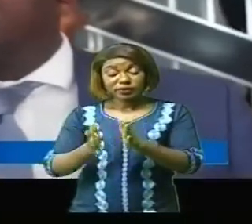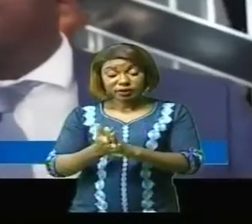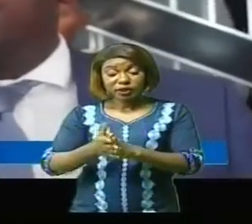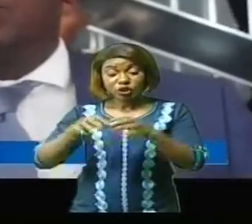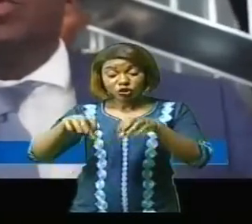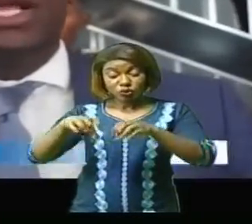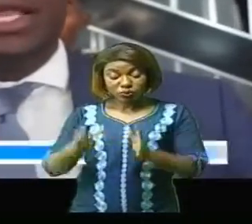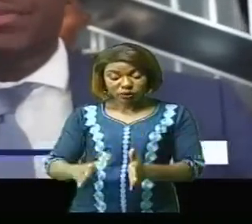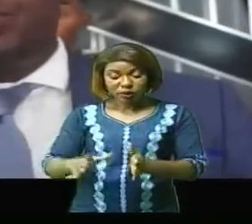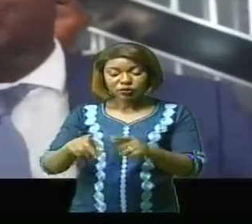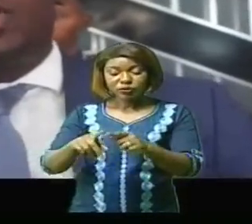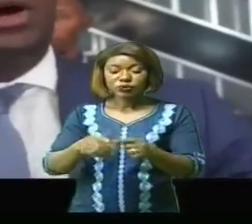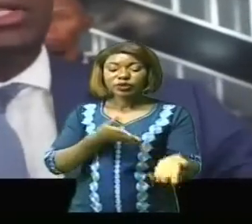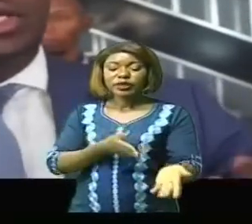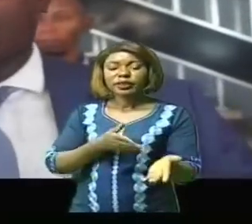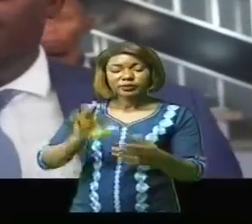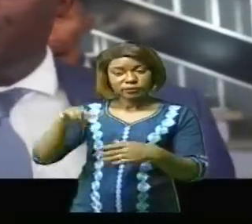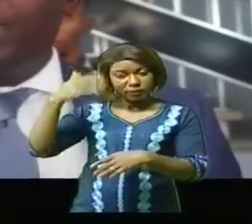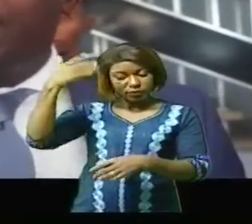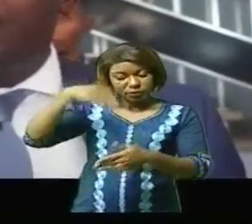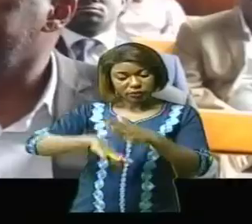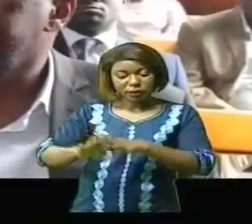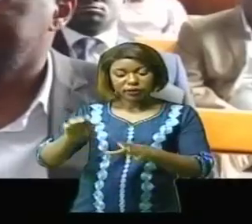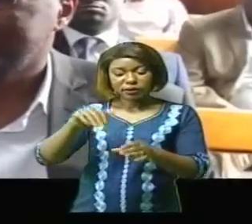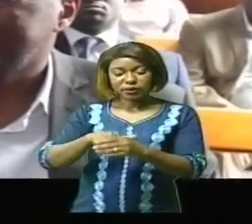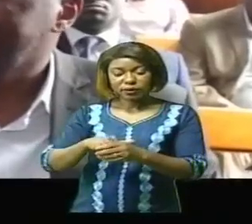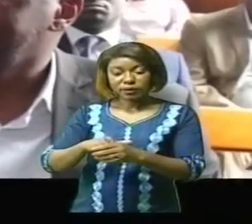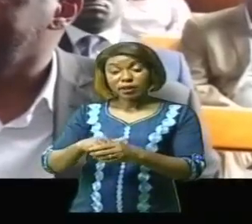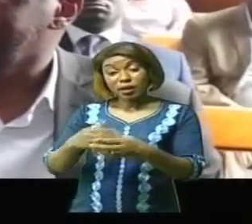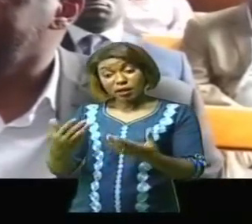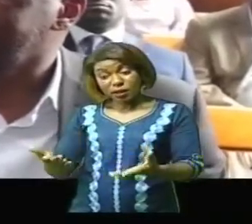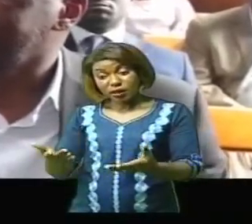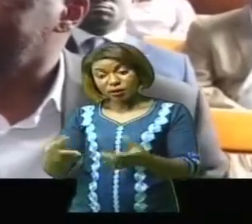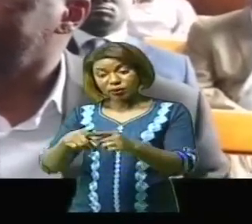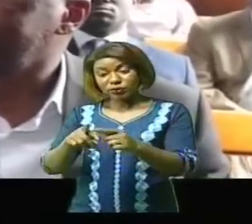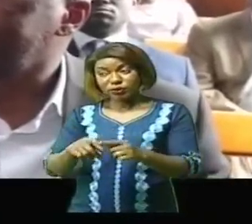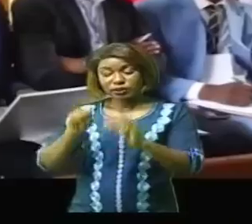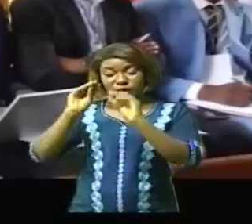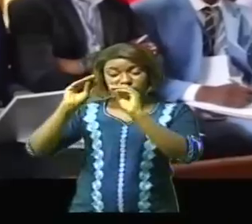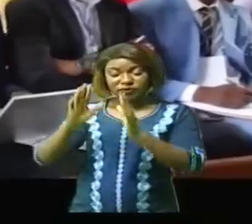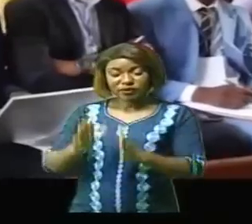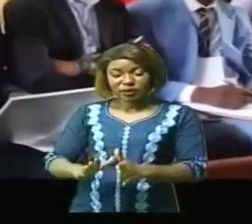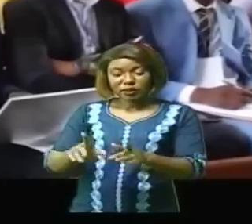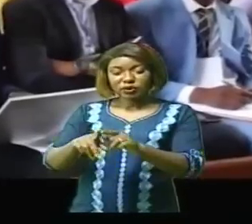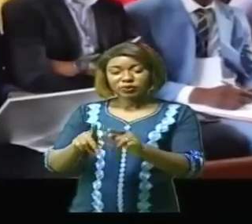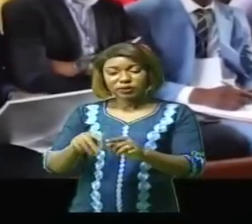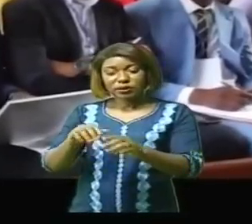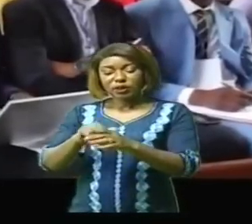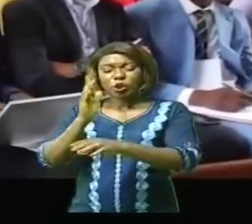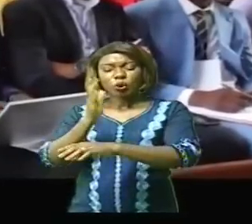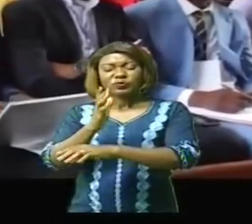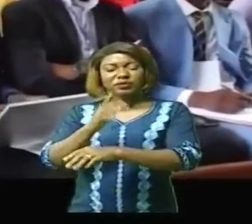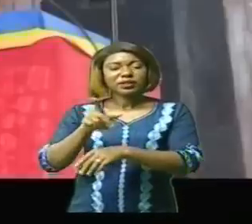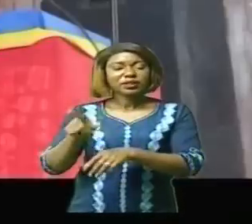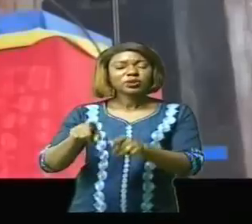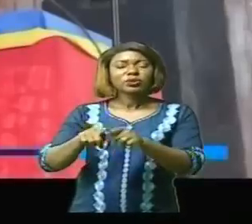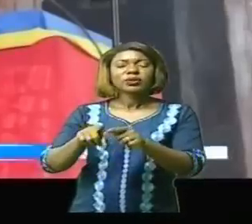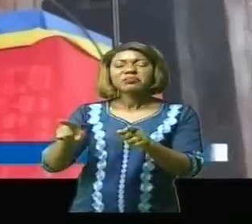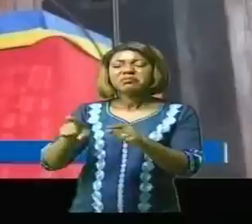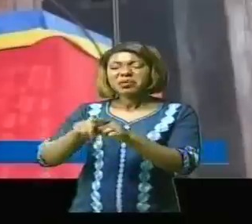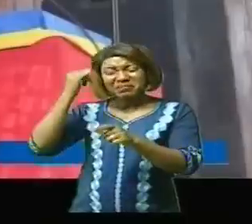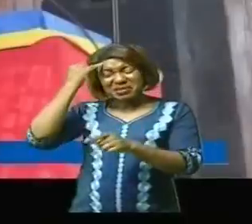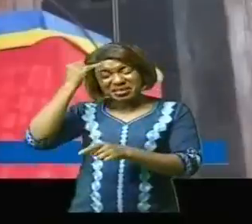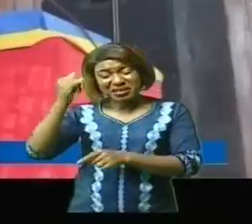formalisé, mais nous allons l'aider plutôt à entrer dans le formel. Des éminents professeurs intervenant au cours de cette conférence ont, dans le même